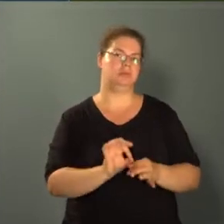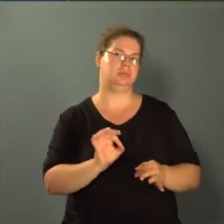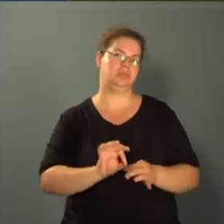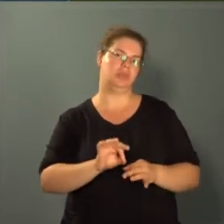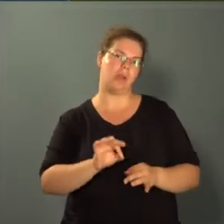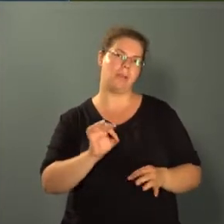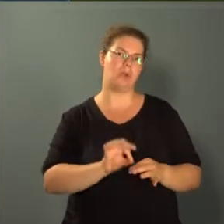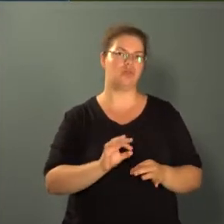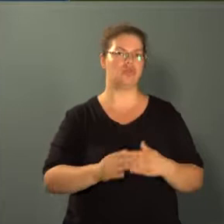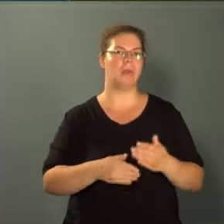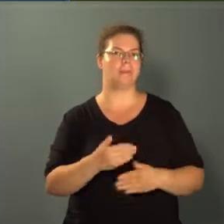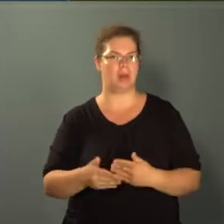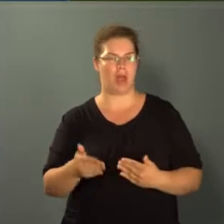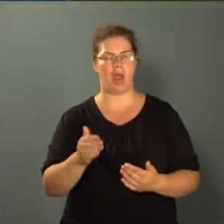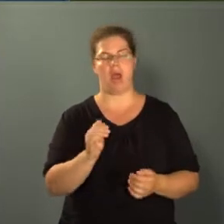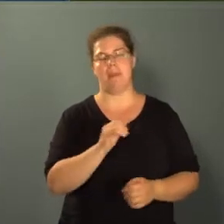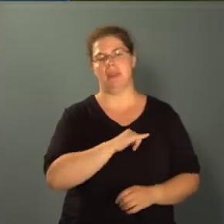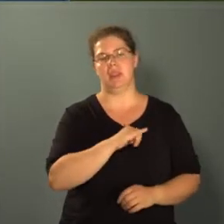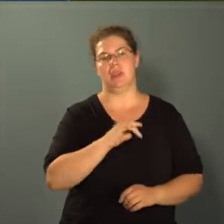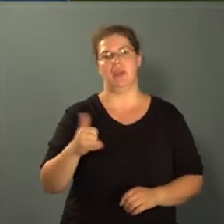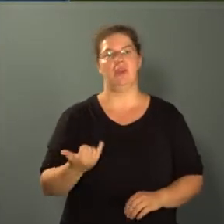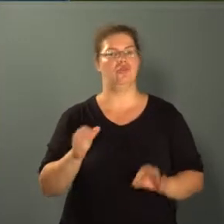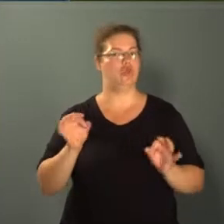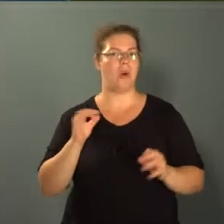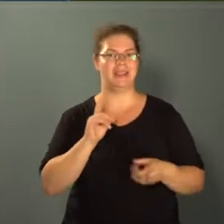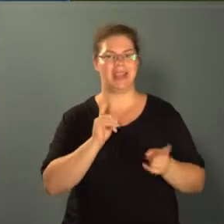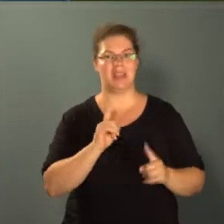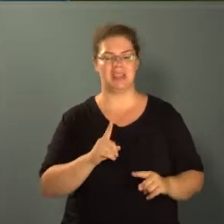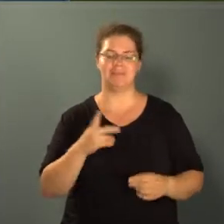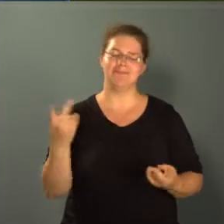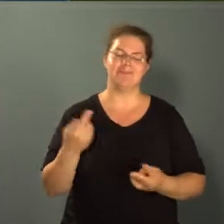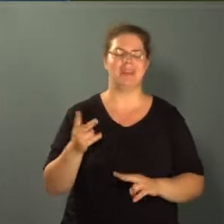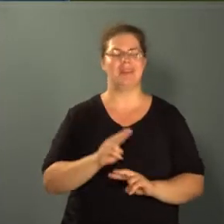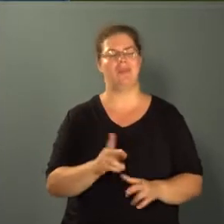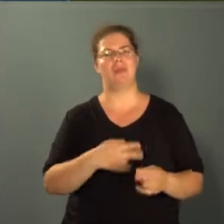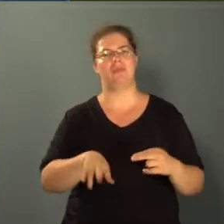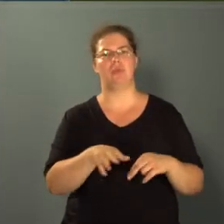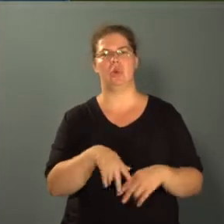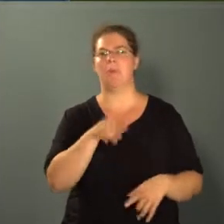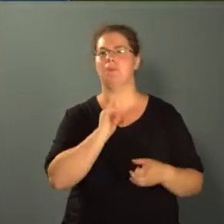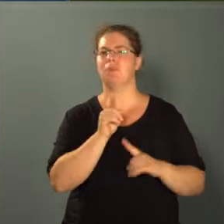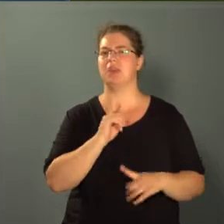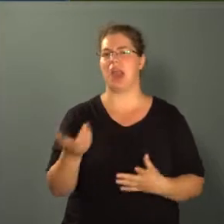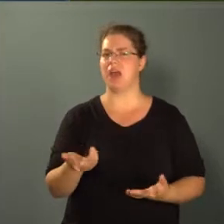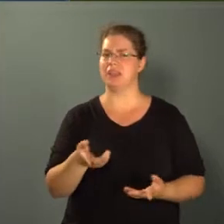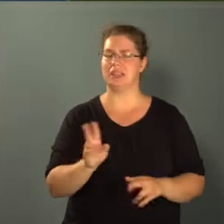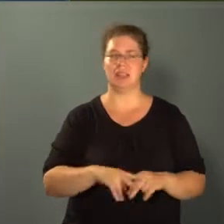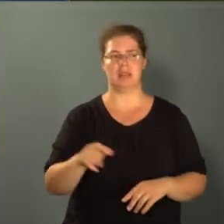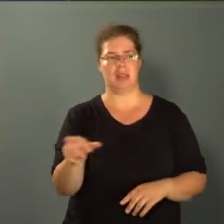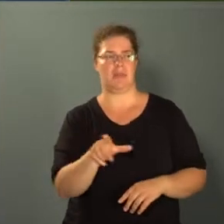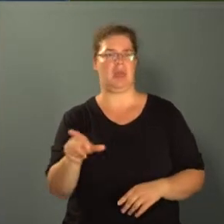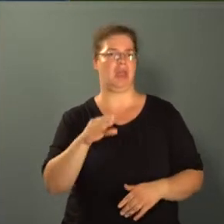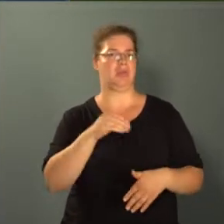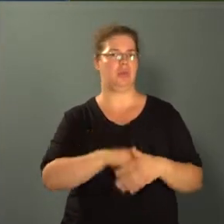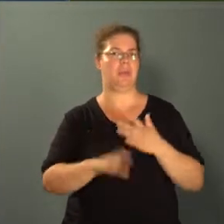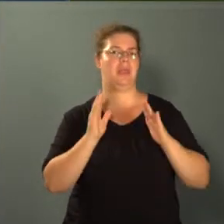pontosan és pontosabbra biztosítani, és jól játszani. Nyilván vannak több játékfajta rendszer, de igazából én ebbe a 2-be